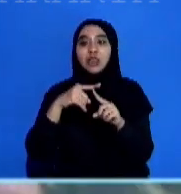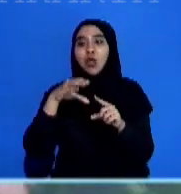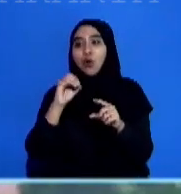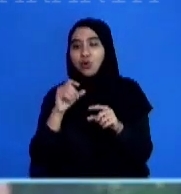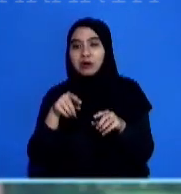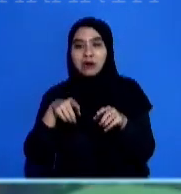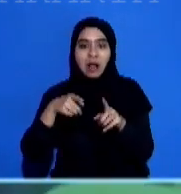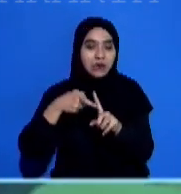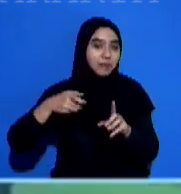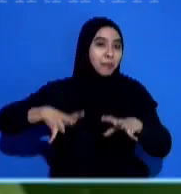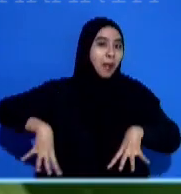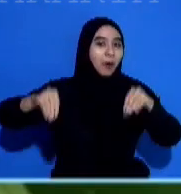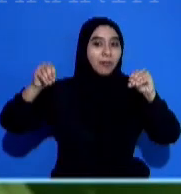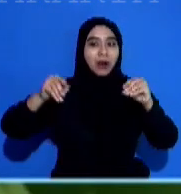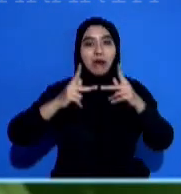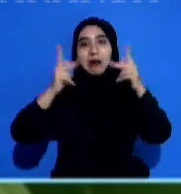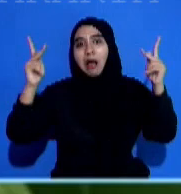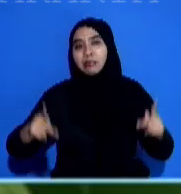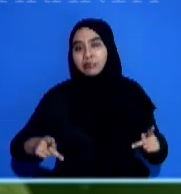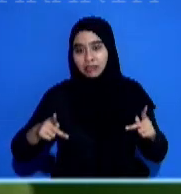anlk a Mat